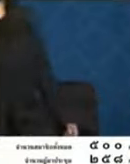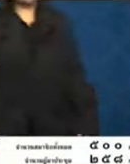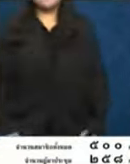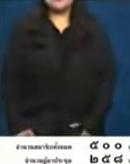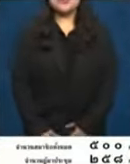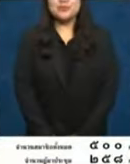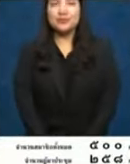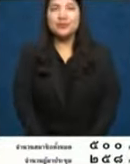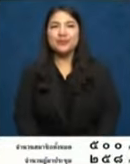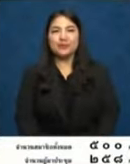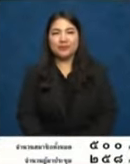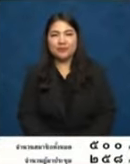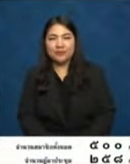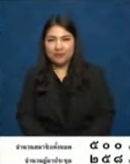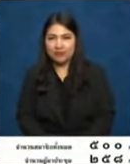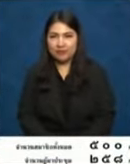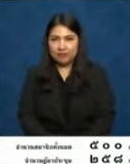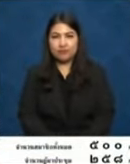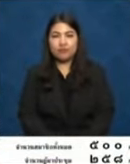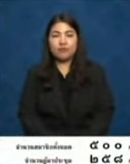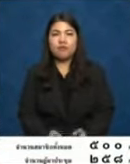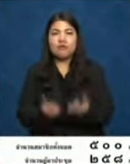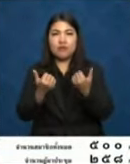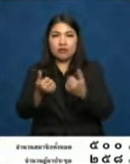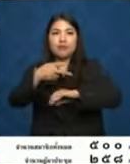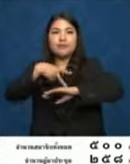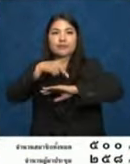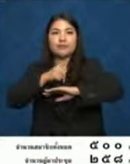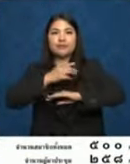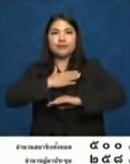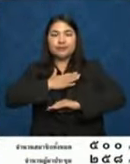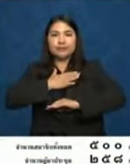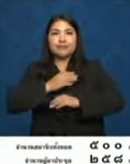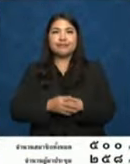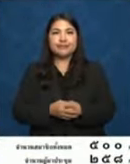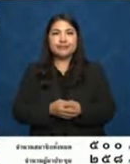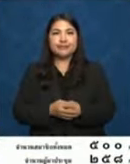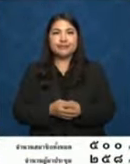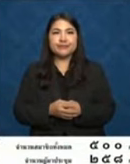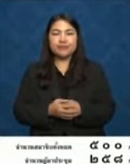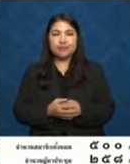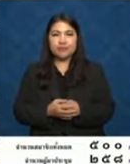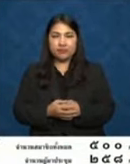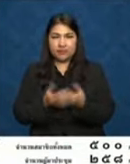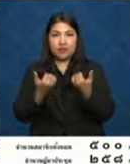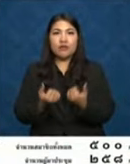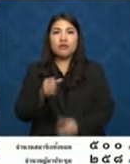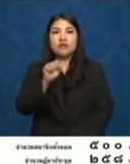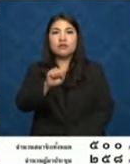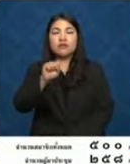ตครับ กราบเรียนท่านประธานสภาที่เคารพผมอนันต์ปรีดาสุทธิจิตสมา